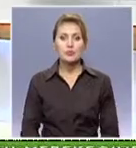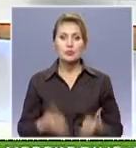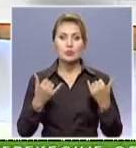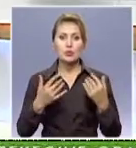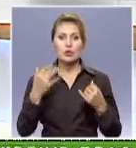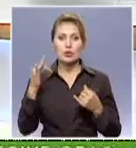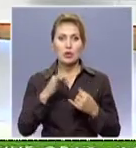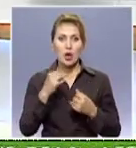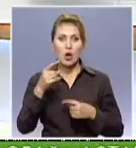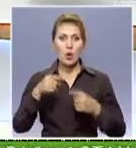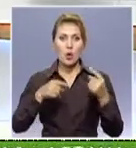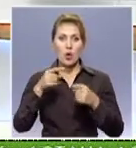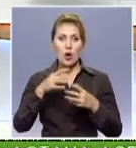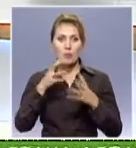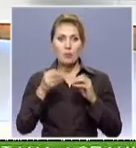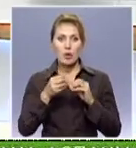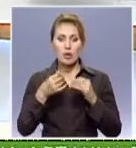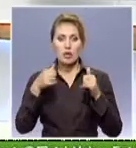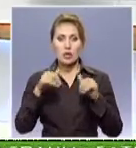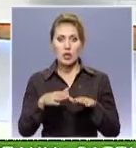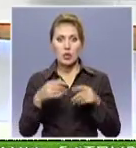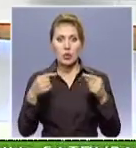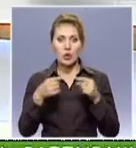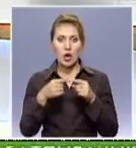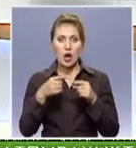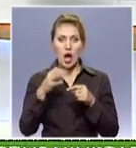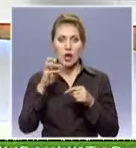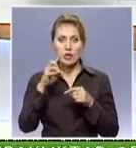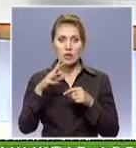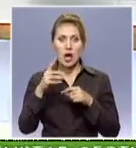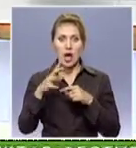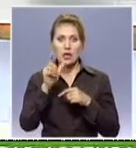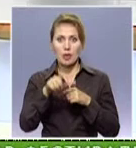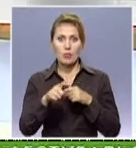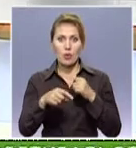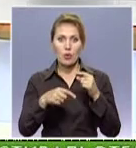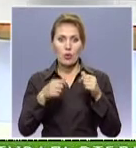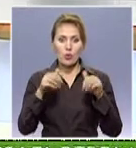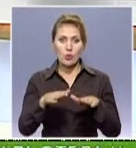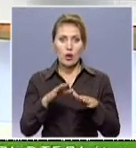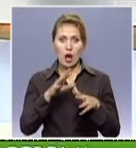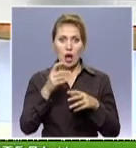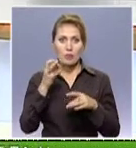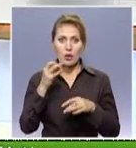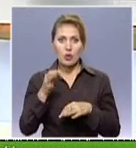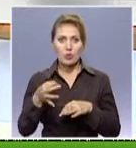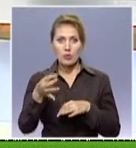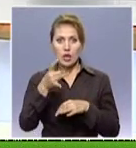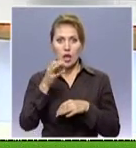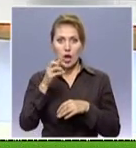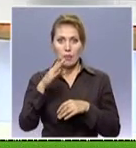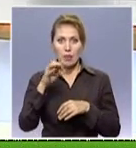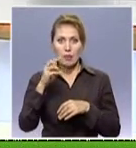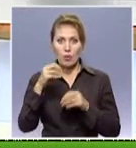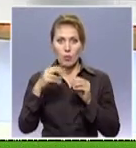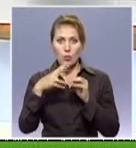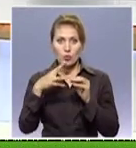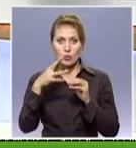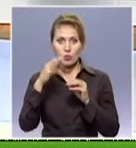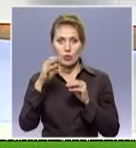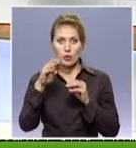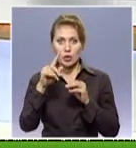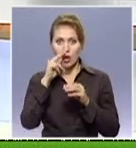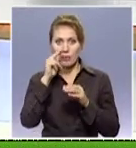Бүгүн тагы бир даулуу иске нүктө коюлду. Нактырак айтсак, аңыз адамга үкүм чыкты. Алмалы аудандык соту Жарылкап Калыбайга 13 миллион